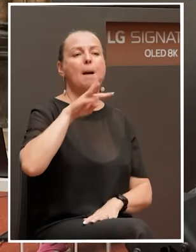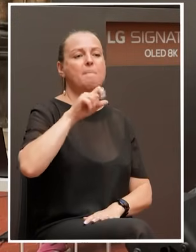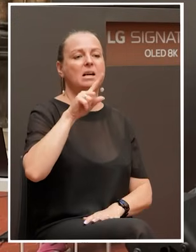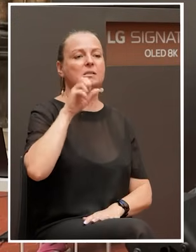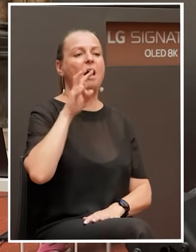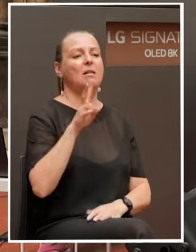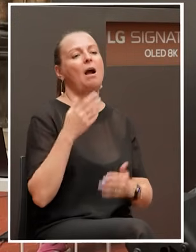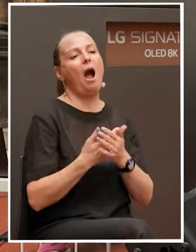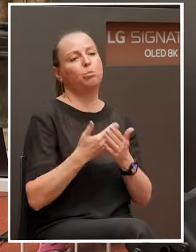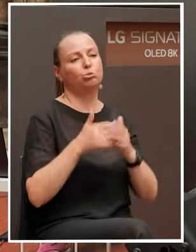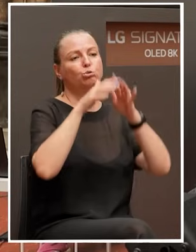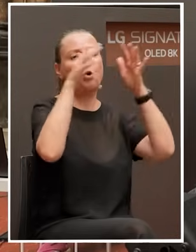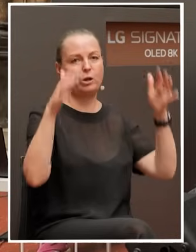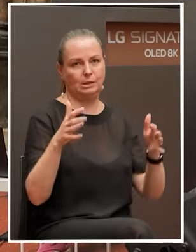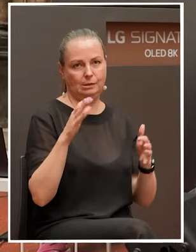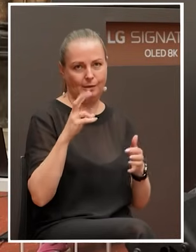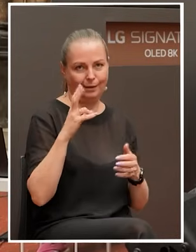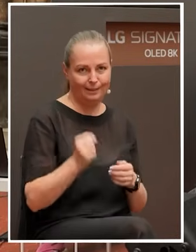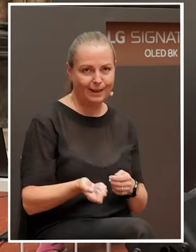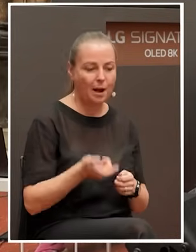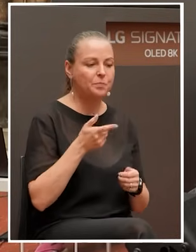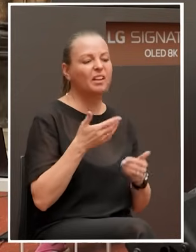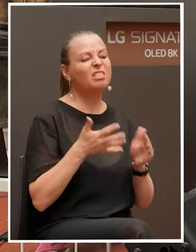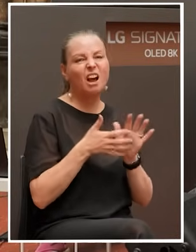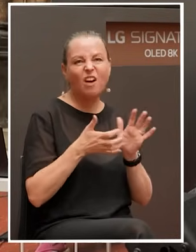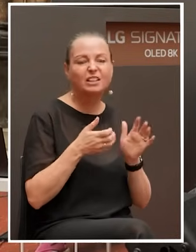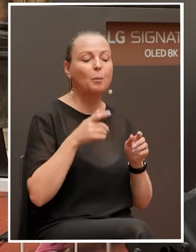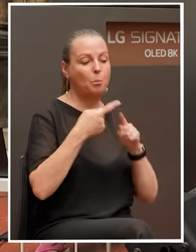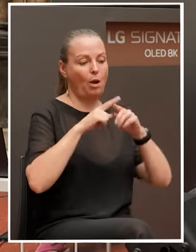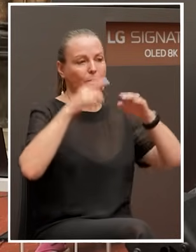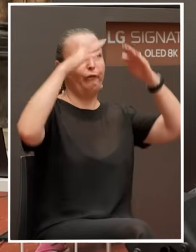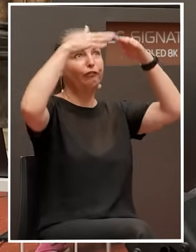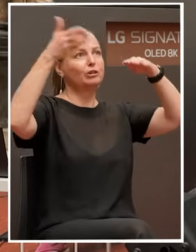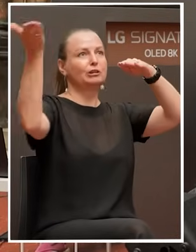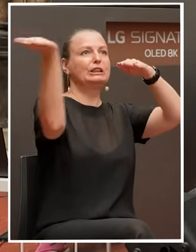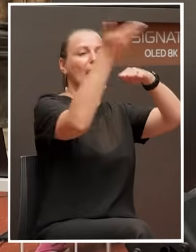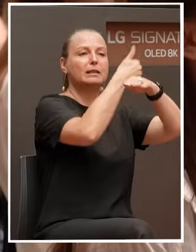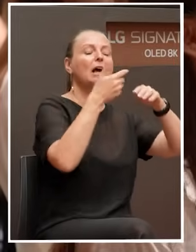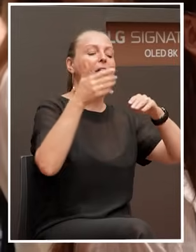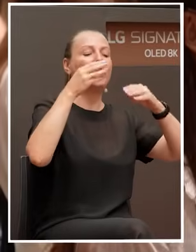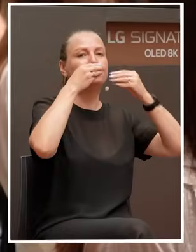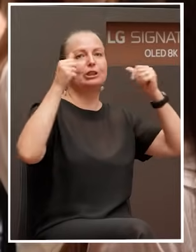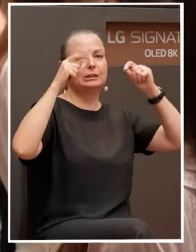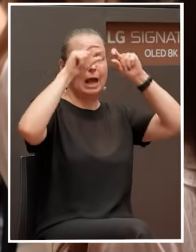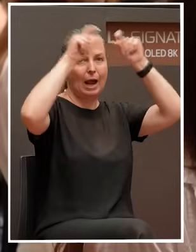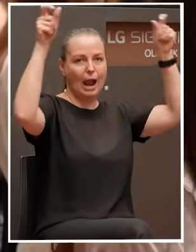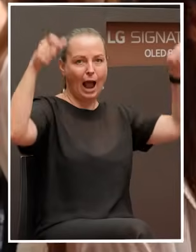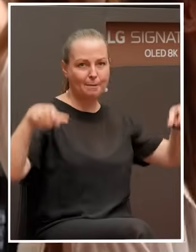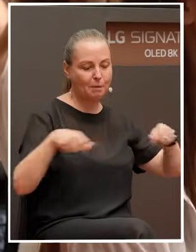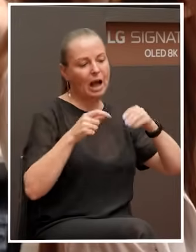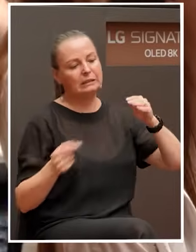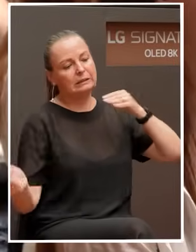стог сена. Полотна для изображения всего стога не хватило, поэтому вершина его срезана, исчезла за рамой. Сзади стога